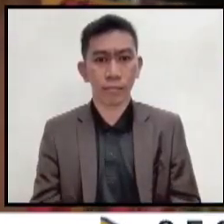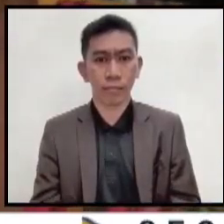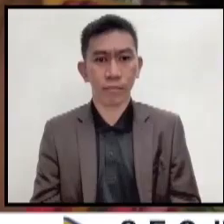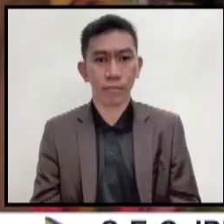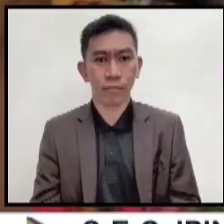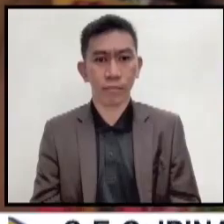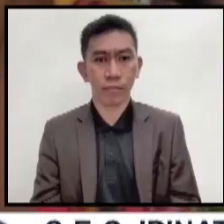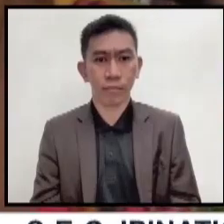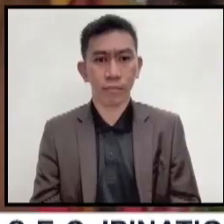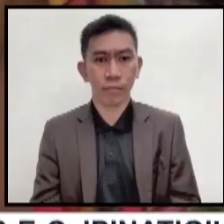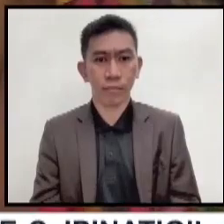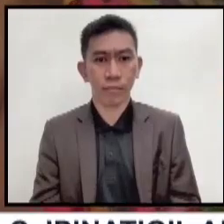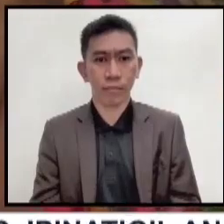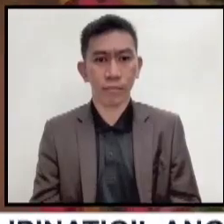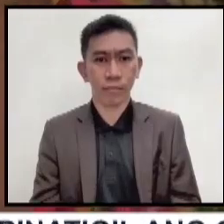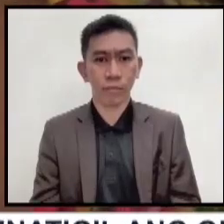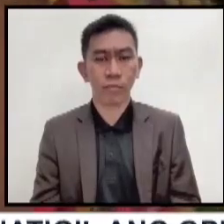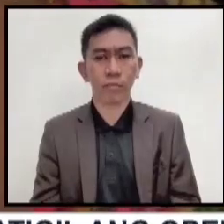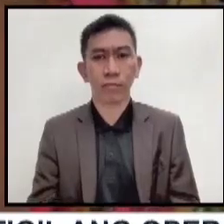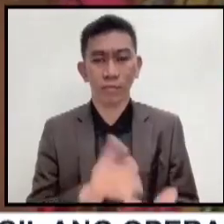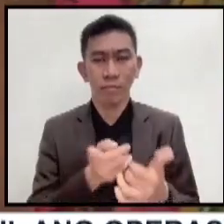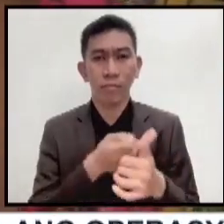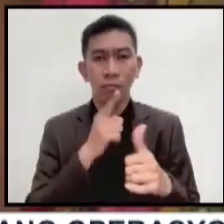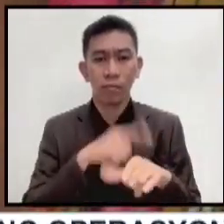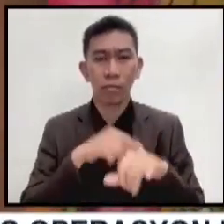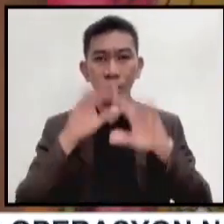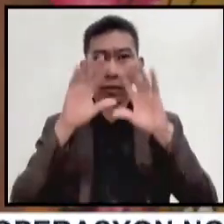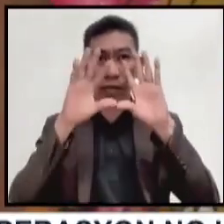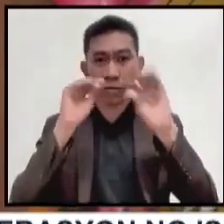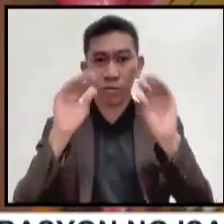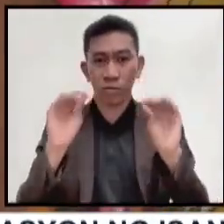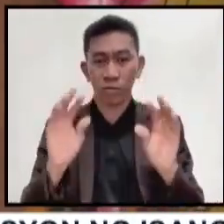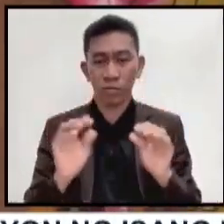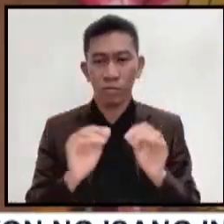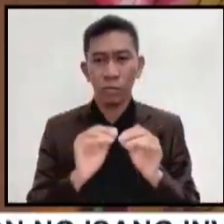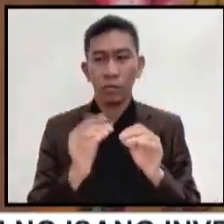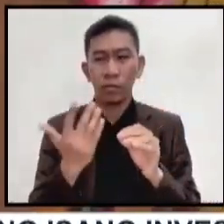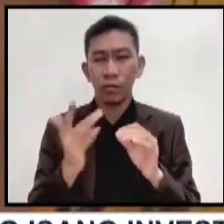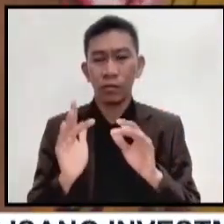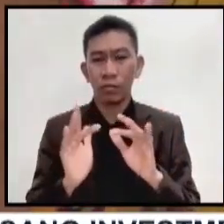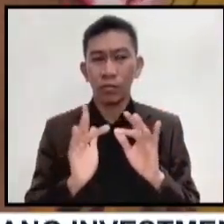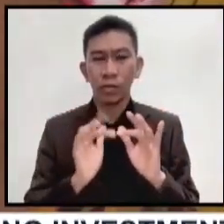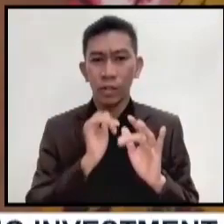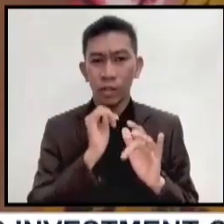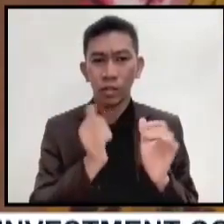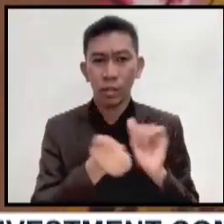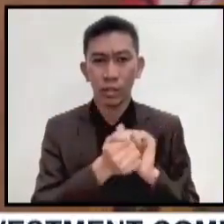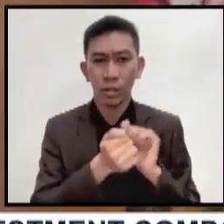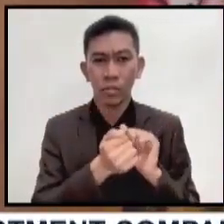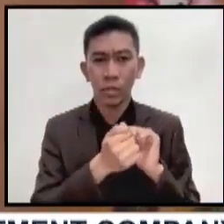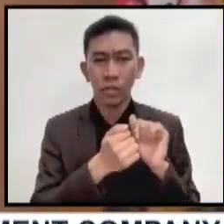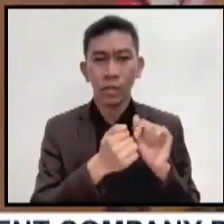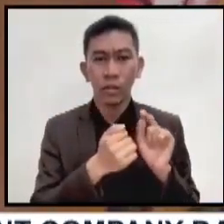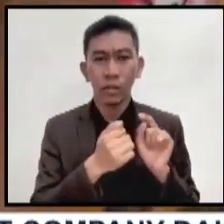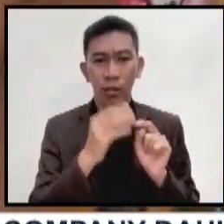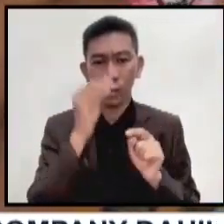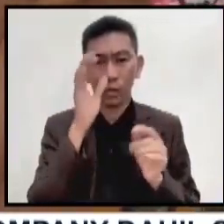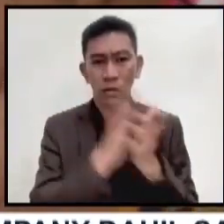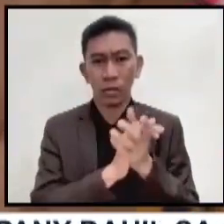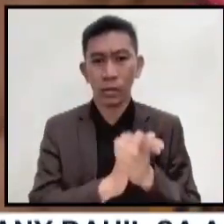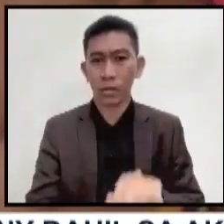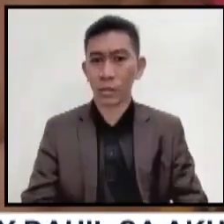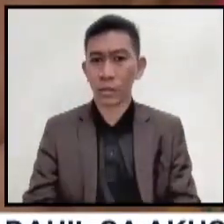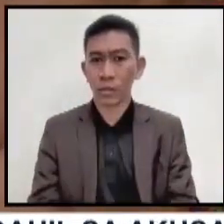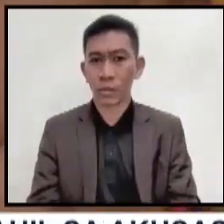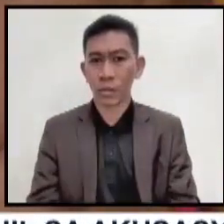Unang Pasko na wala siya, siyempre. Hindi ka sarangkan, masaya mga bata. Lalo na ngayon, namimiss sa